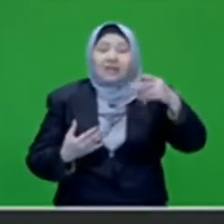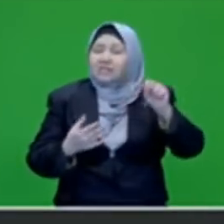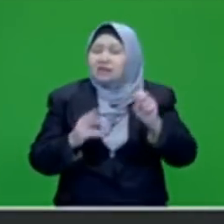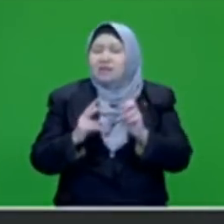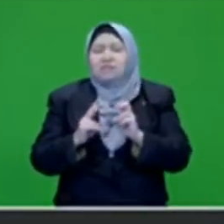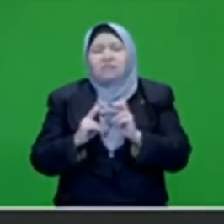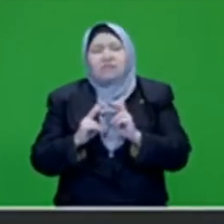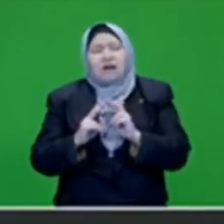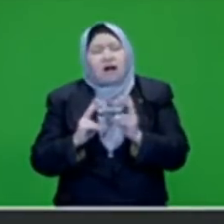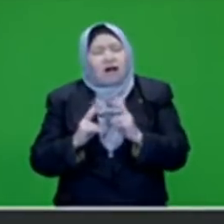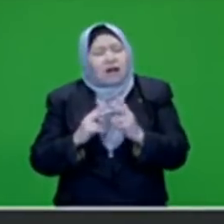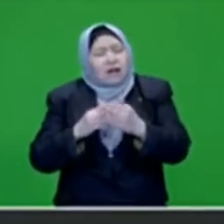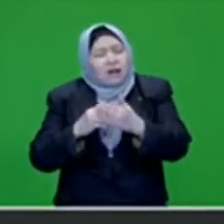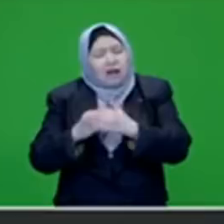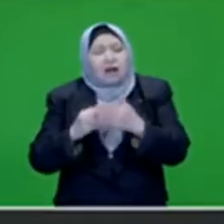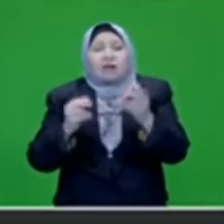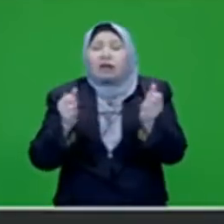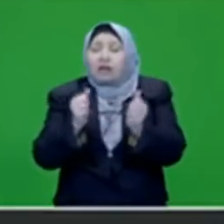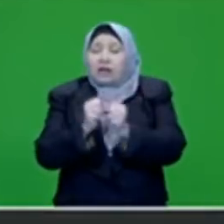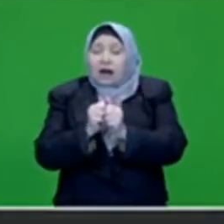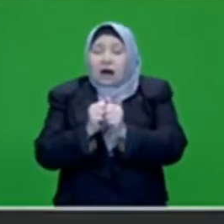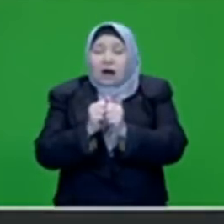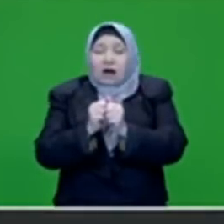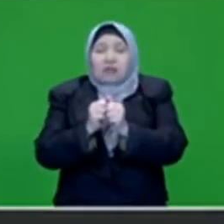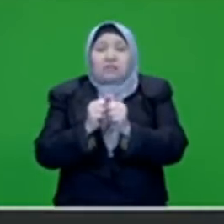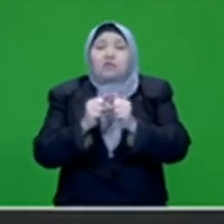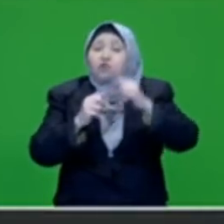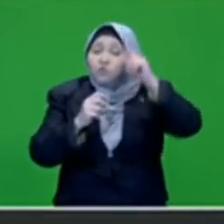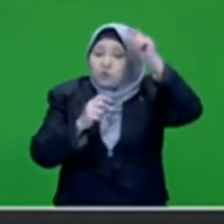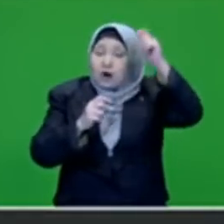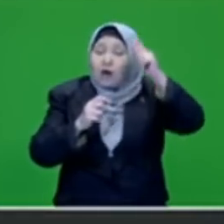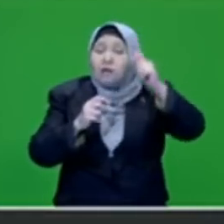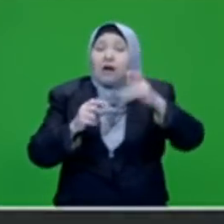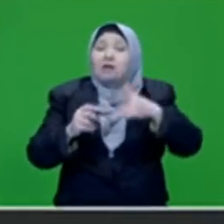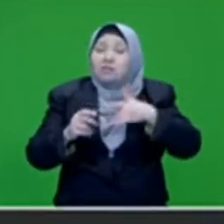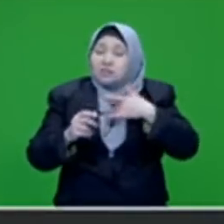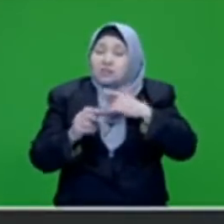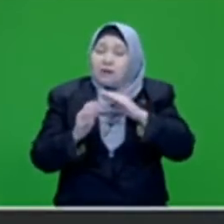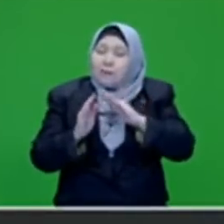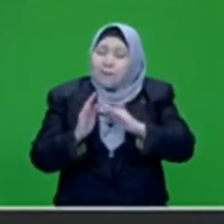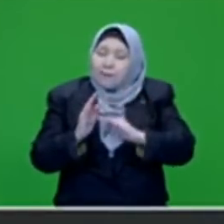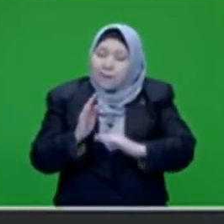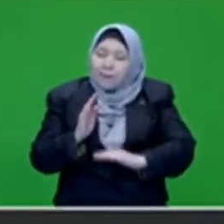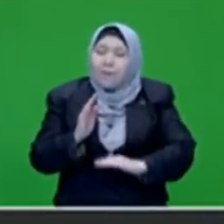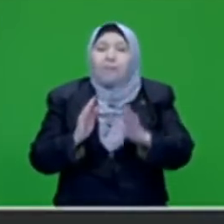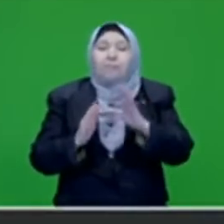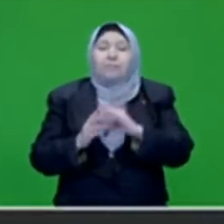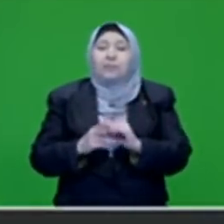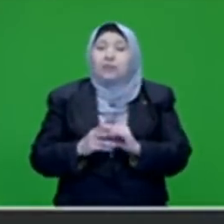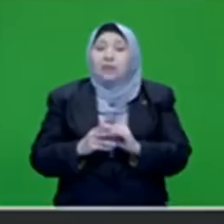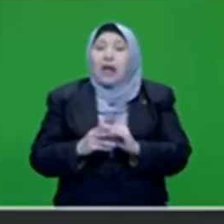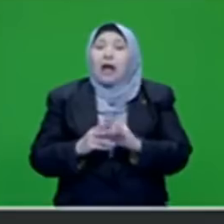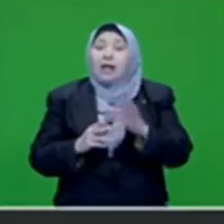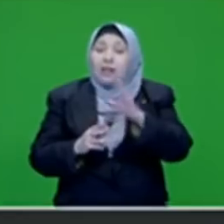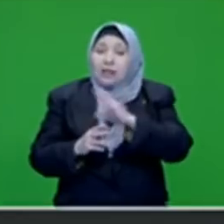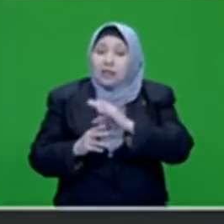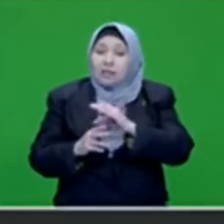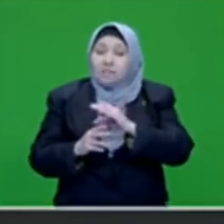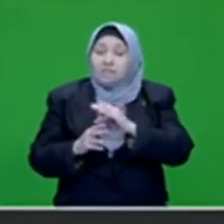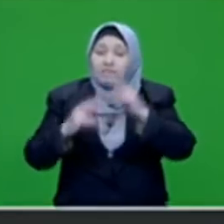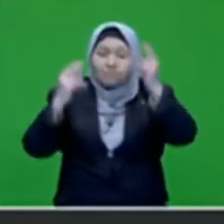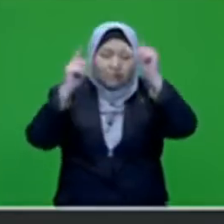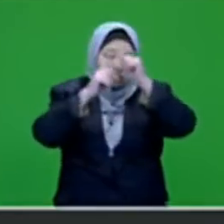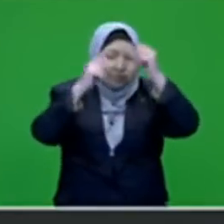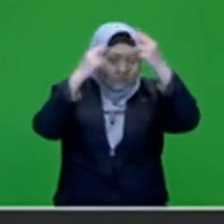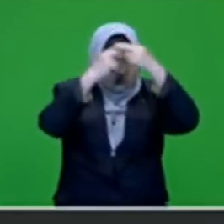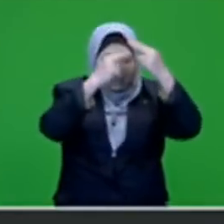dekat dengan Tuhan, sentiasa merasakan God conscious, dhamirun aiqadatu khasyatullah, naluri fitrah yang disedarkan